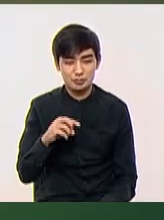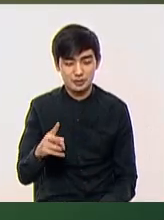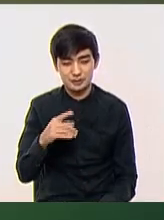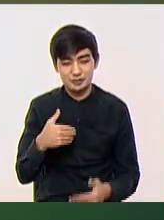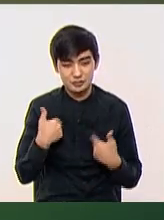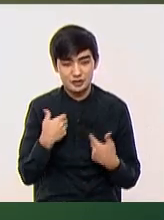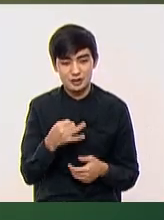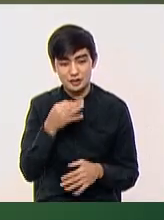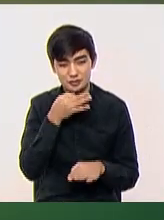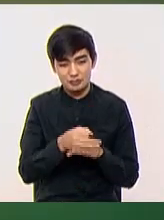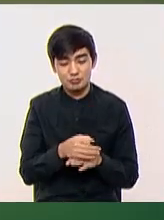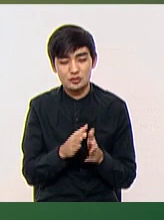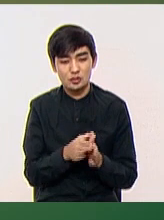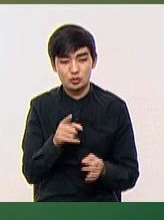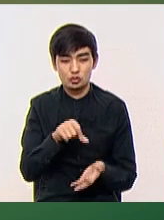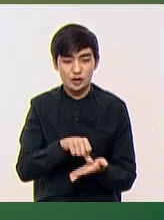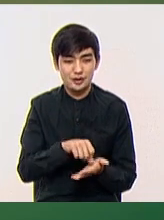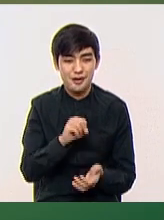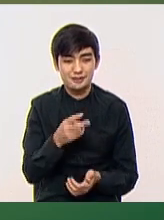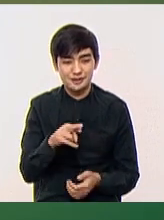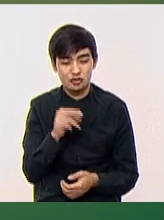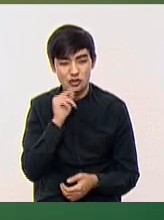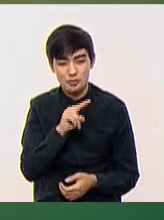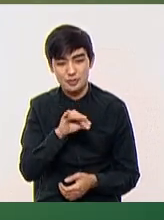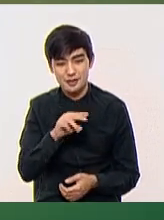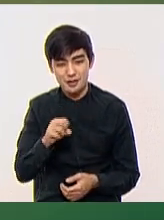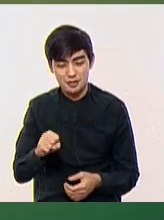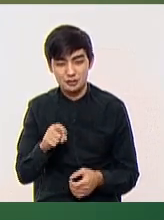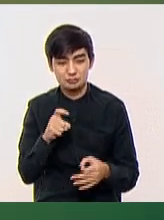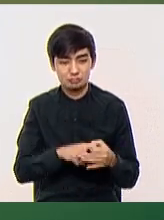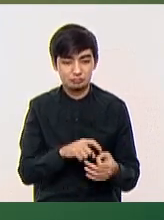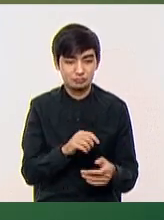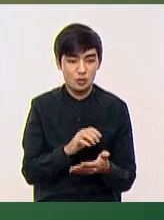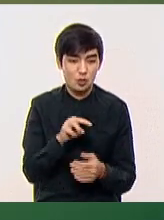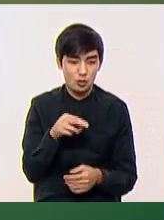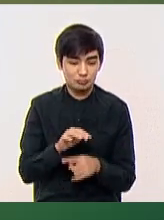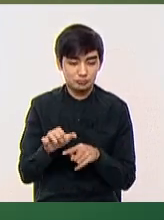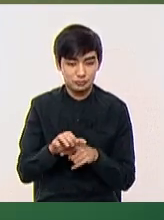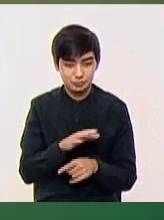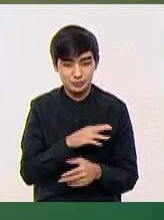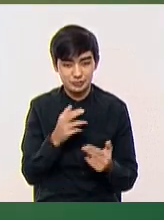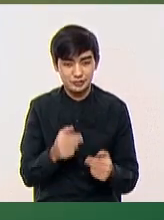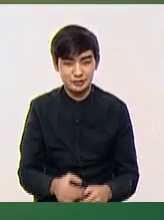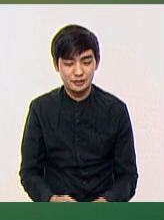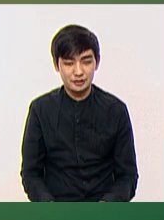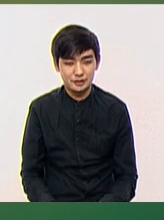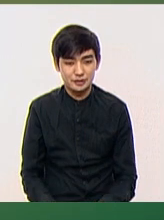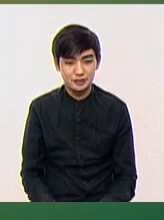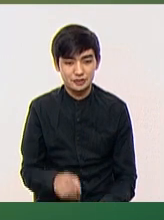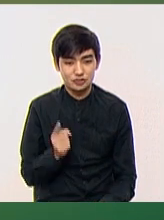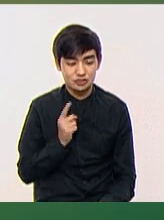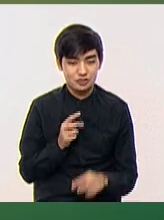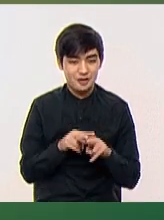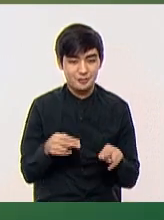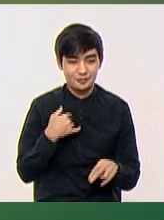Здравствуйте. Скажите, пожалуйста, вы принимали участие в акции «Чай пиала»? Регистрировали? Ага, ой. Да, вы прям как будто ждали